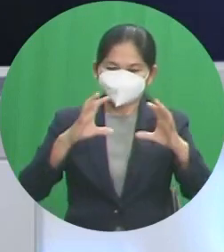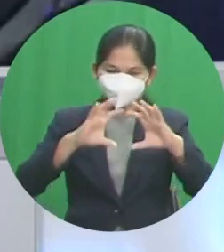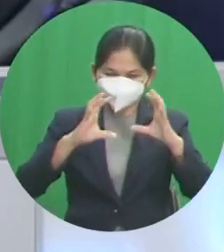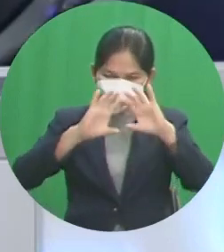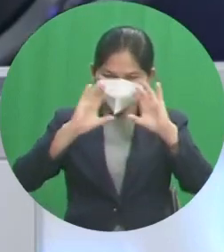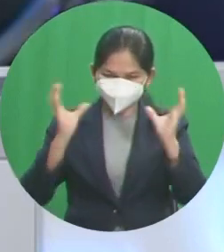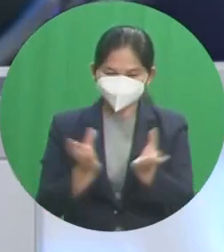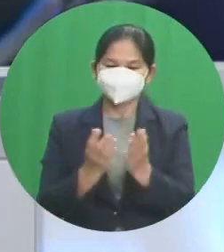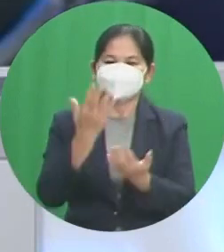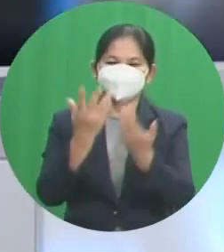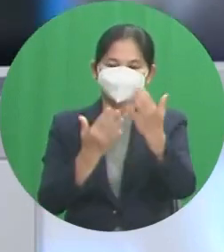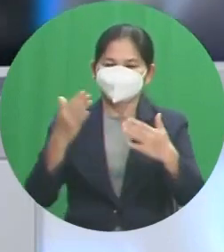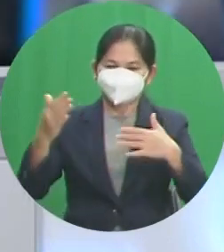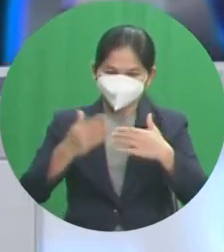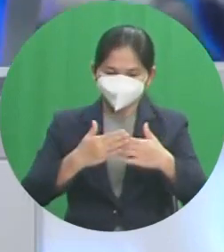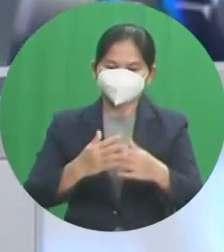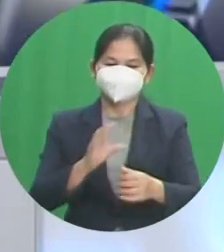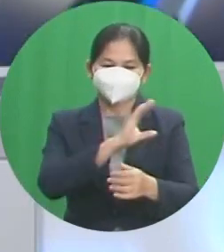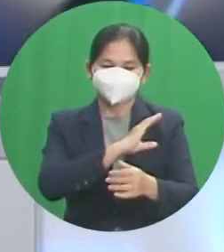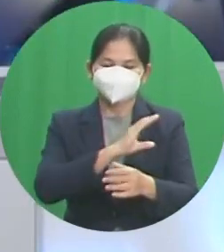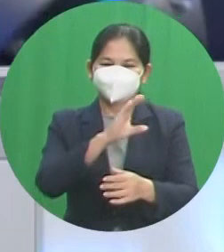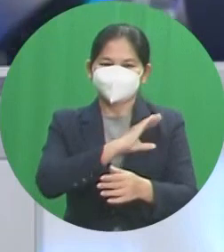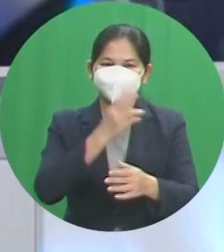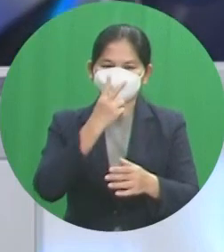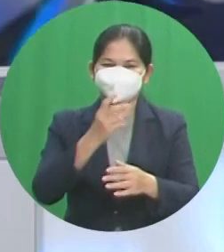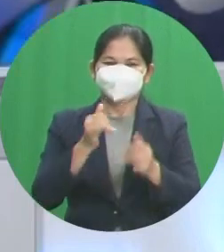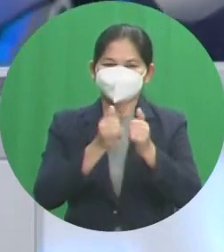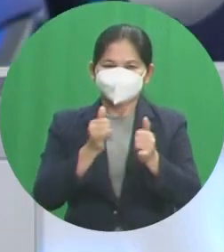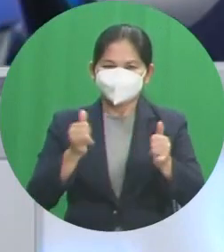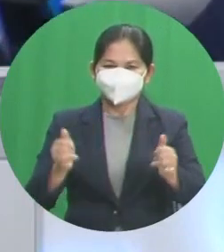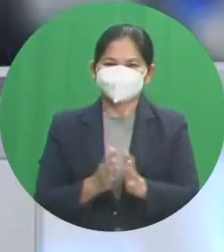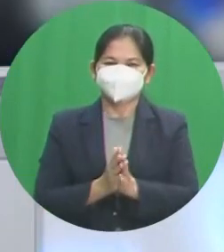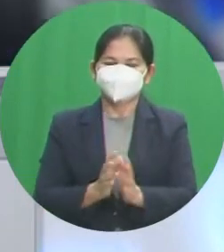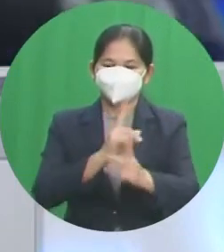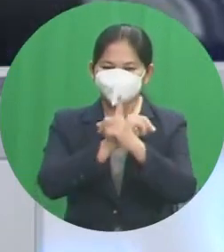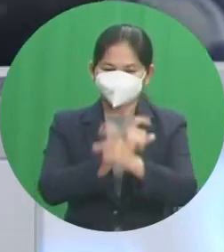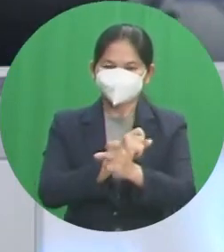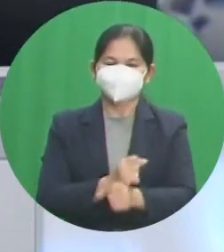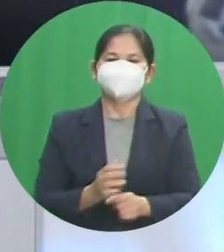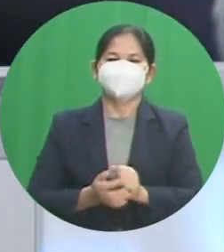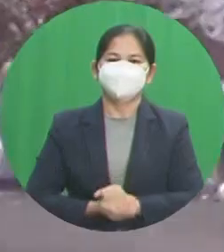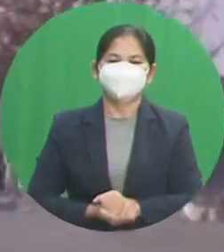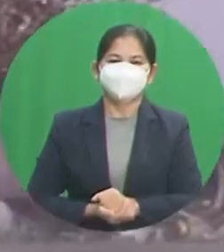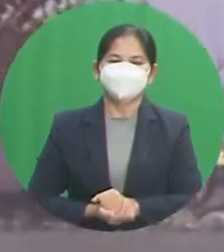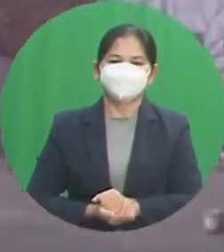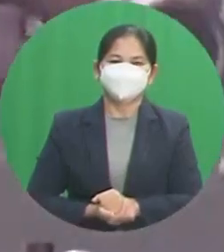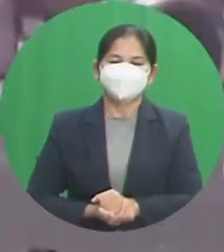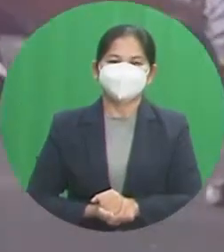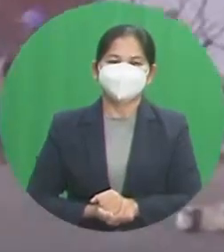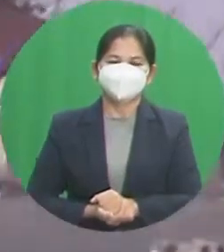ទផ្លូវធំៗហើយកងកម្លាំងយោធានិងប៉ូលីសត្រូវបានដាក់ពង្រាយដើម្បីបង្ក្រាបកុបកម្មនេះផងដែរ